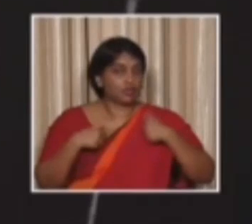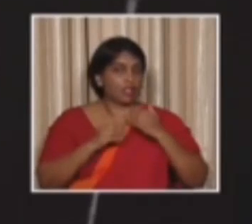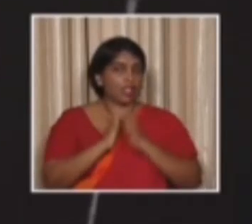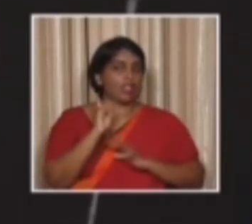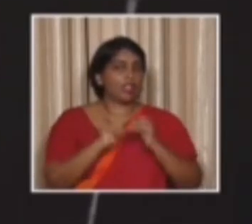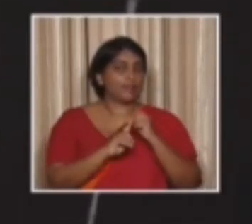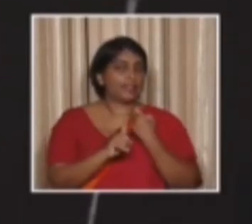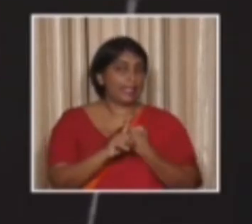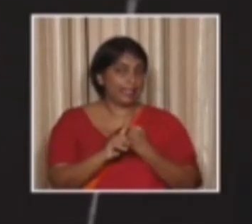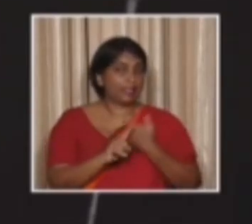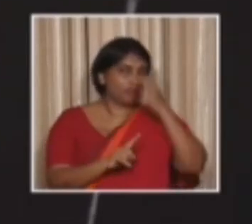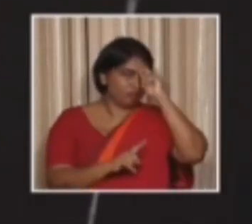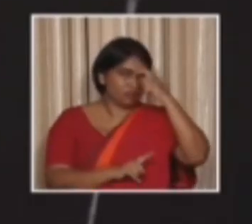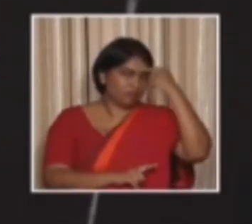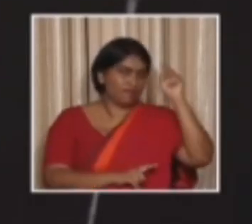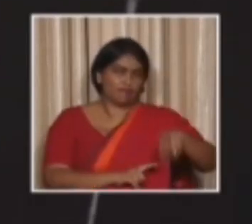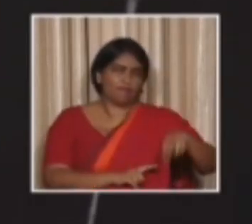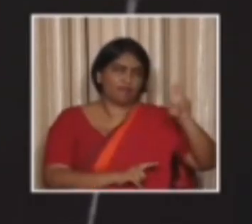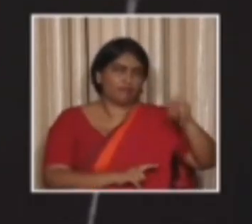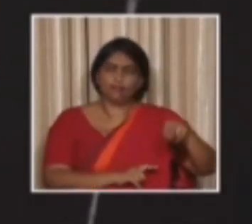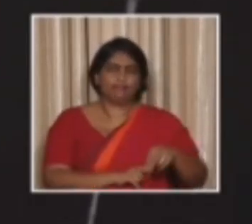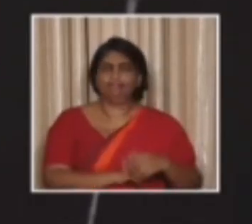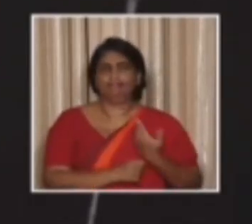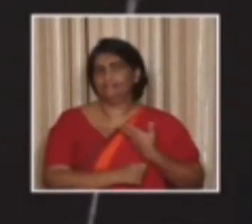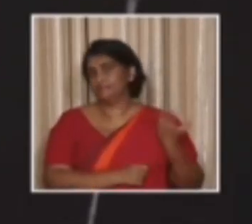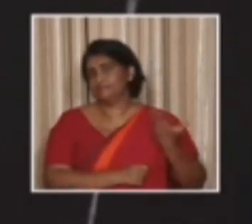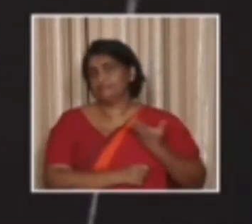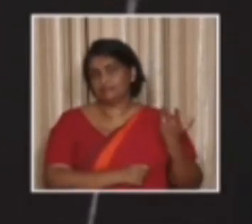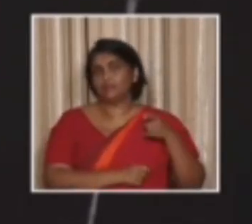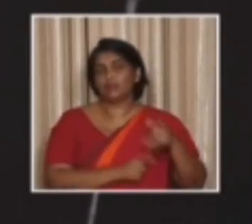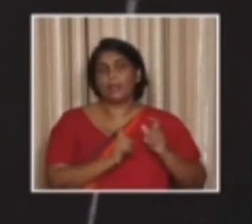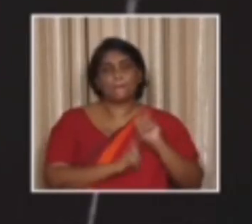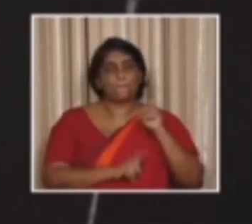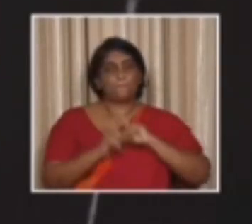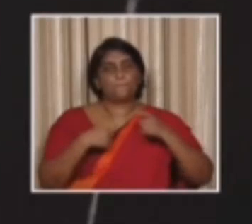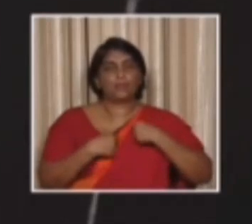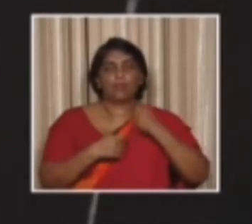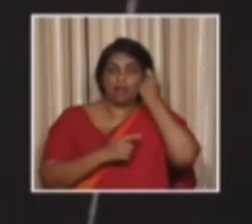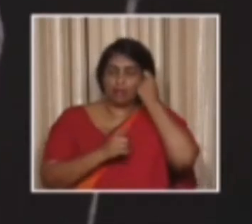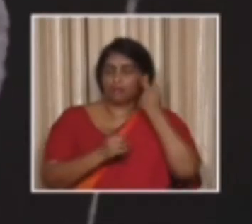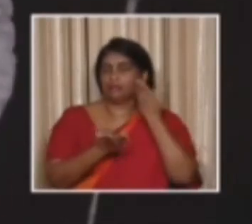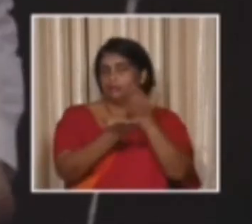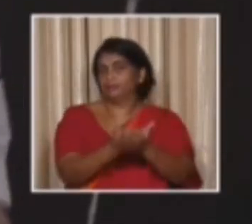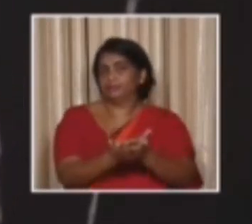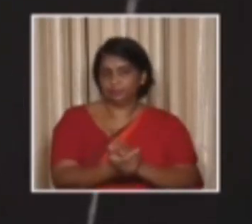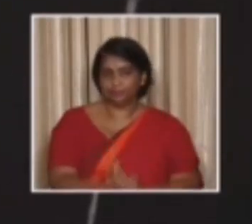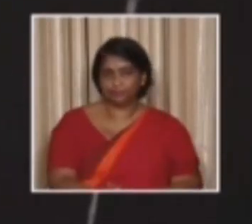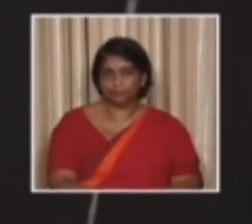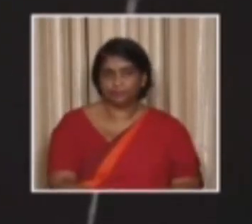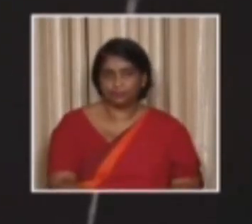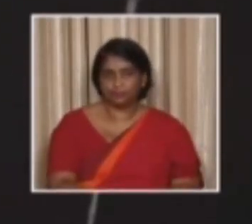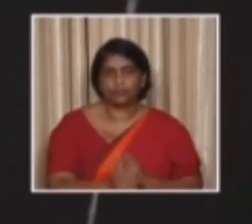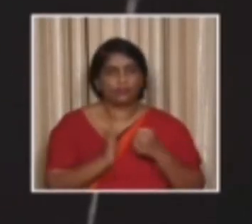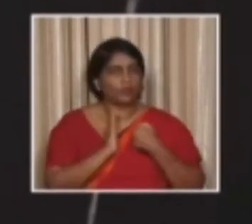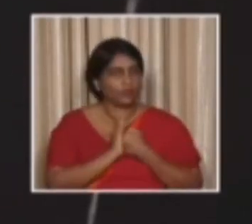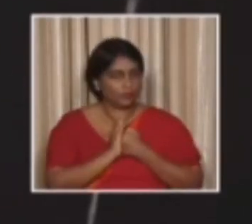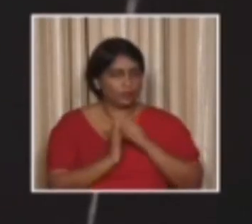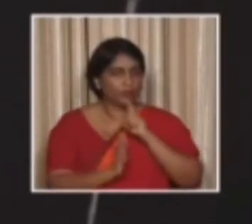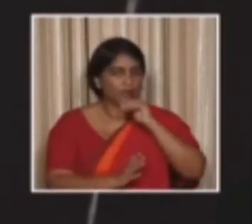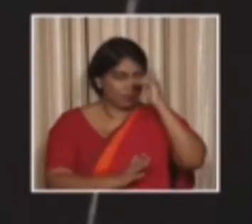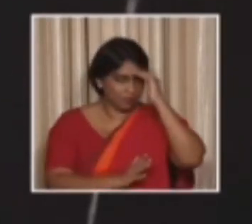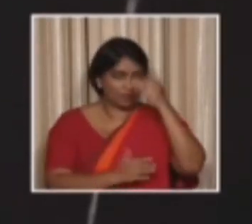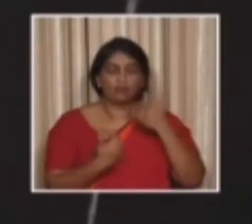மருத்துவமனைகளுக்கு பொதுமக்களால் எவ்வாறு செல்ல முடியும்? வசதியற்றவர்களின் உயிர் கேள்விக்குள்ளாகியுள்ளது. சுகாதாரத்துறையில் தோற்றம்